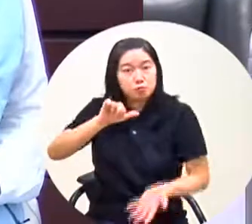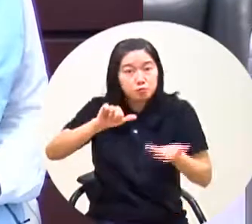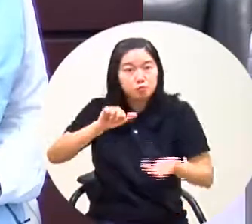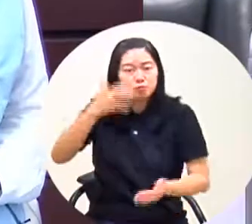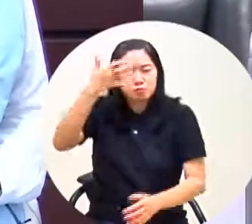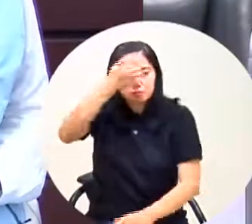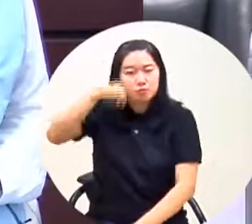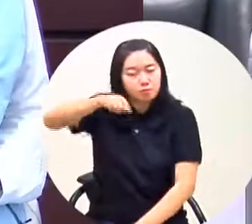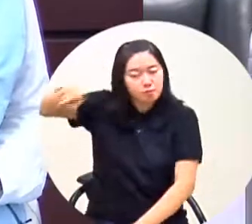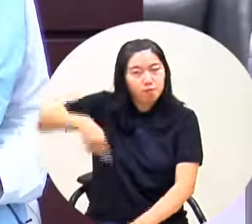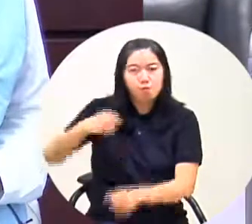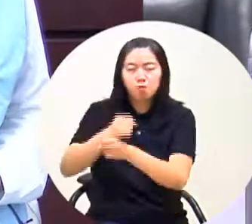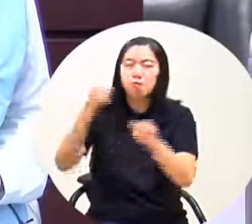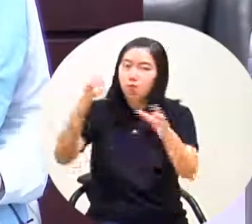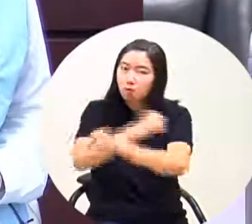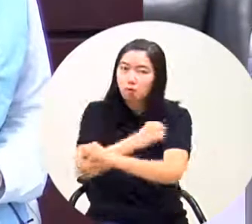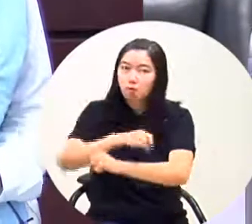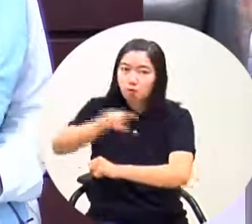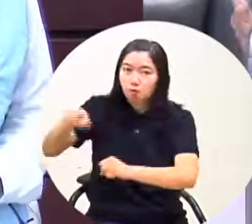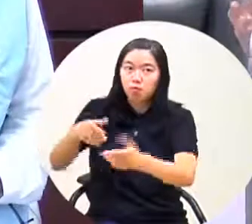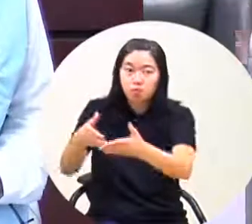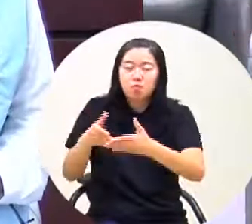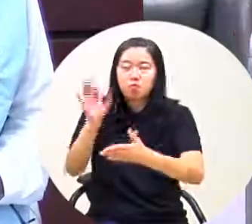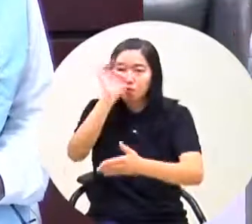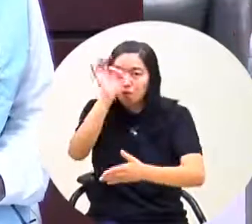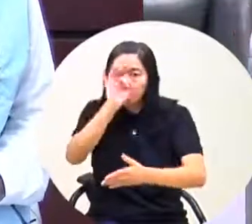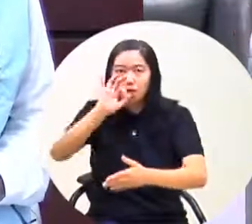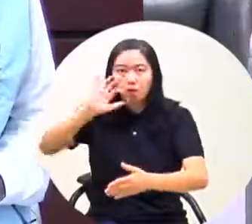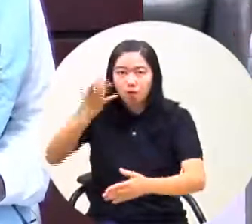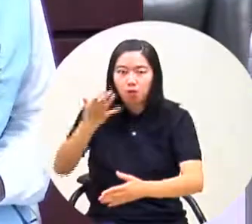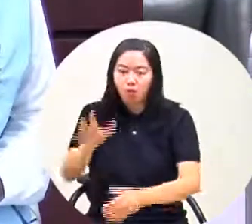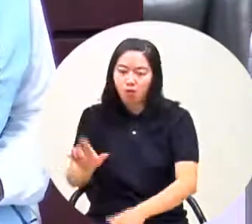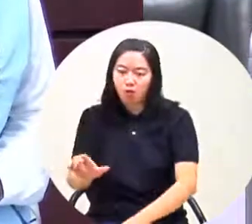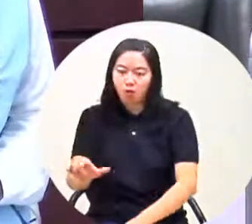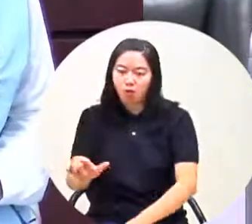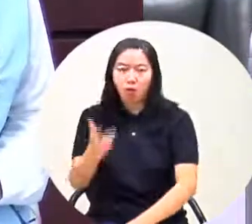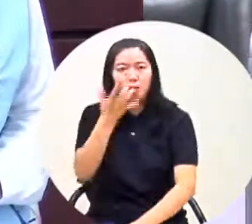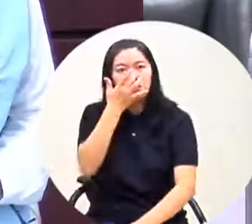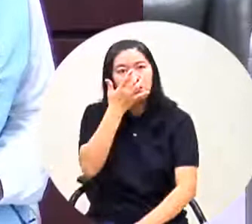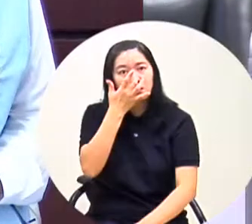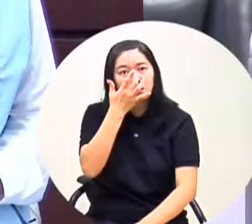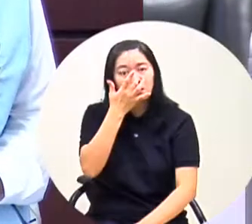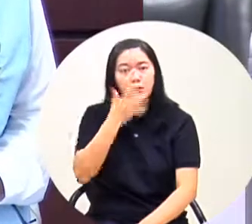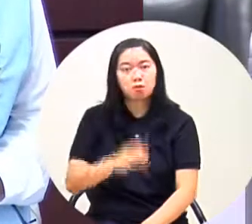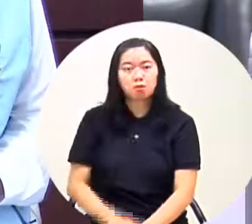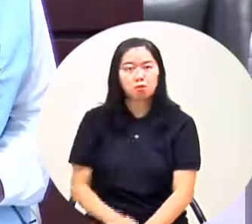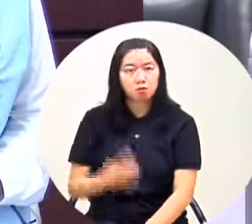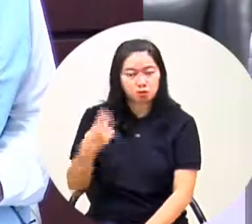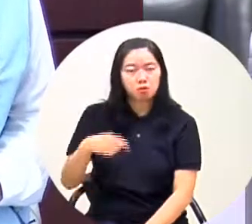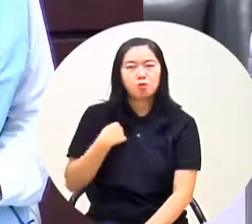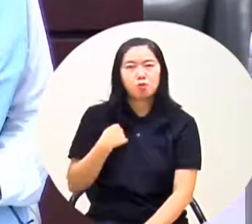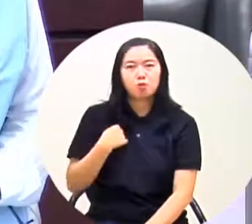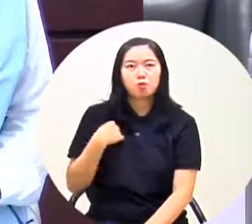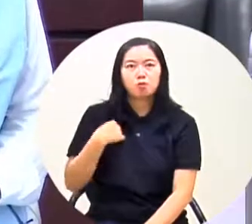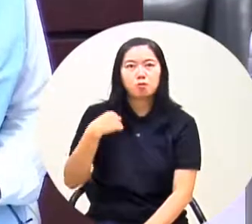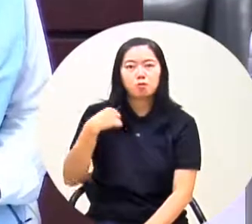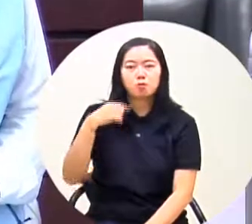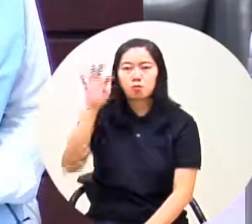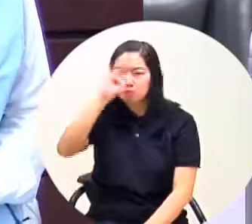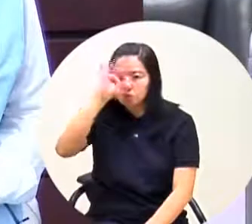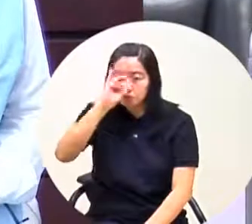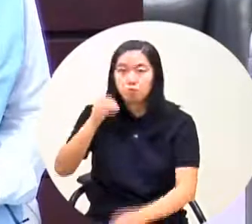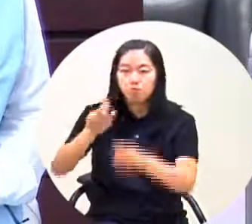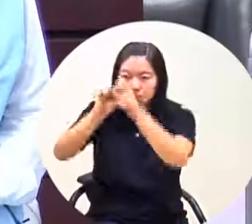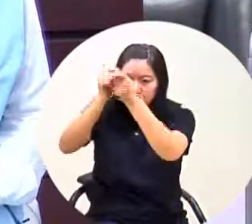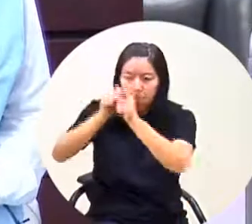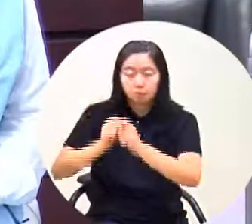失业的，他很需要工作，可是他不知道如何来使用。这嘛是那爱去了解去探讨者。